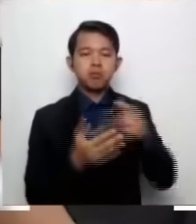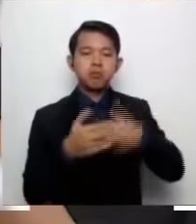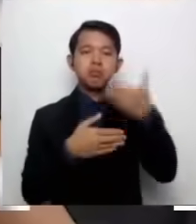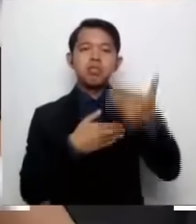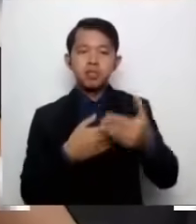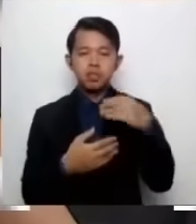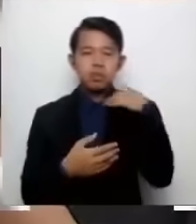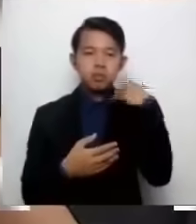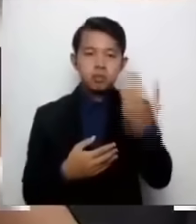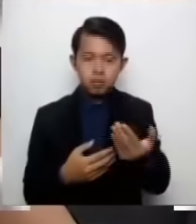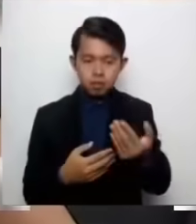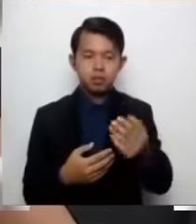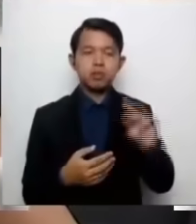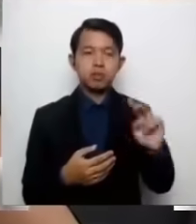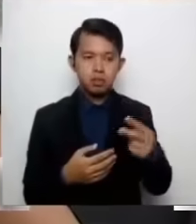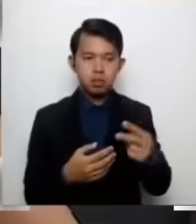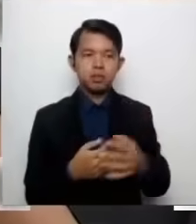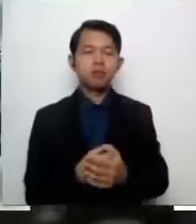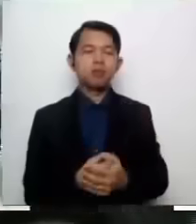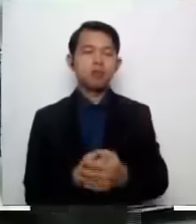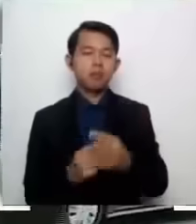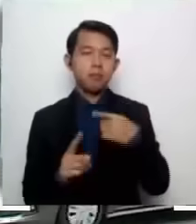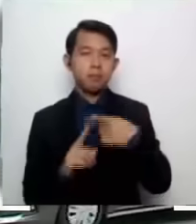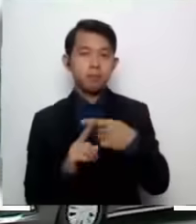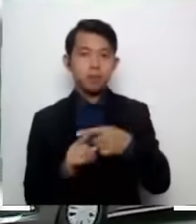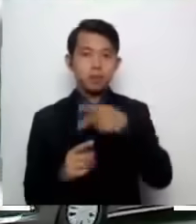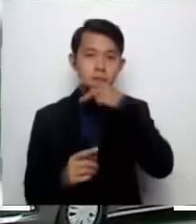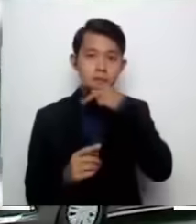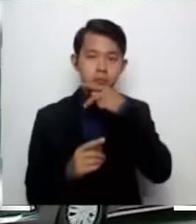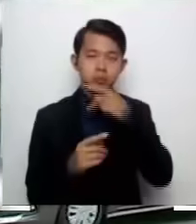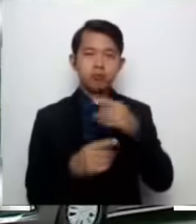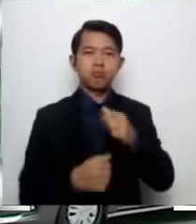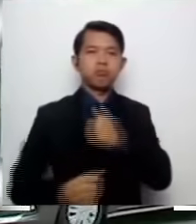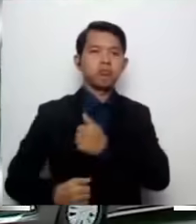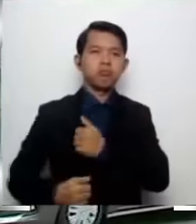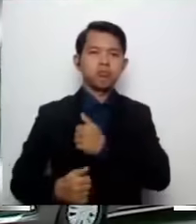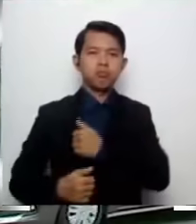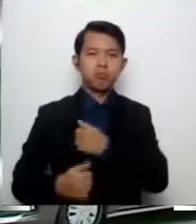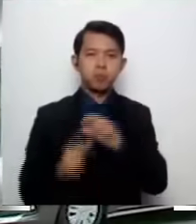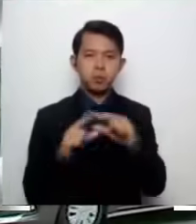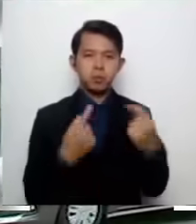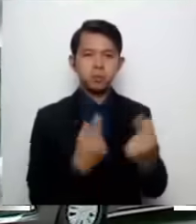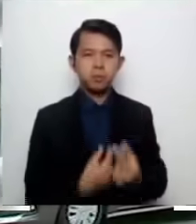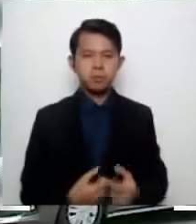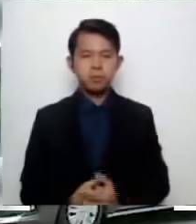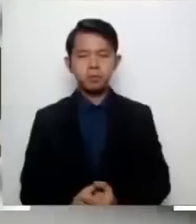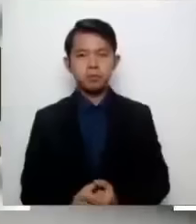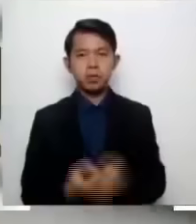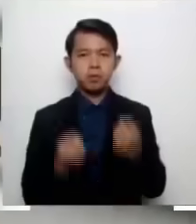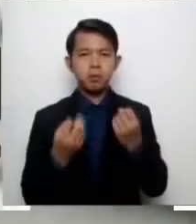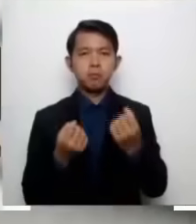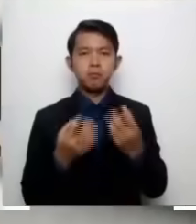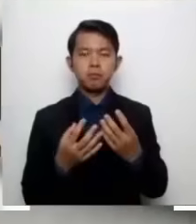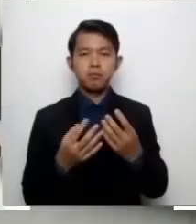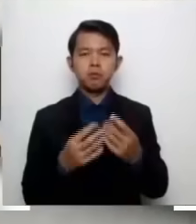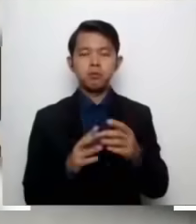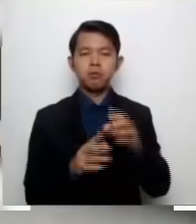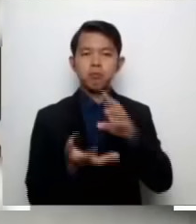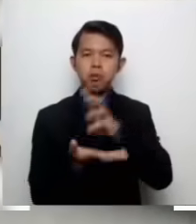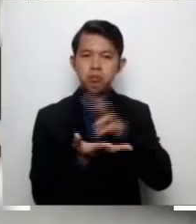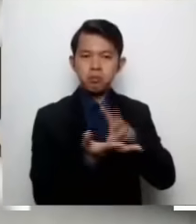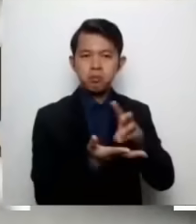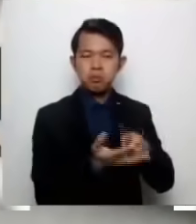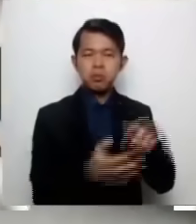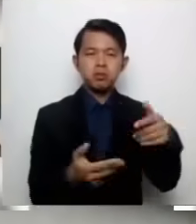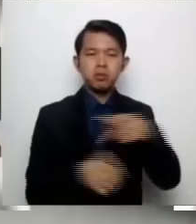din sa presensya nung private arm groups dumami rin ang mga barangay sa bansa na nasa red category o yung may presensya ng